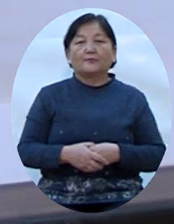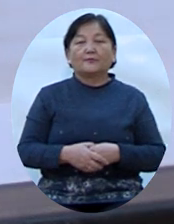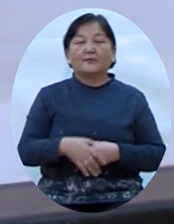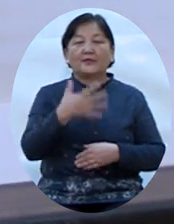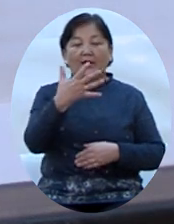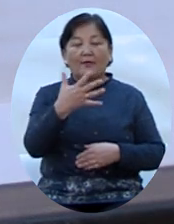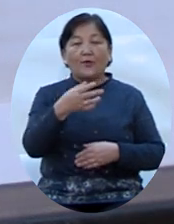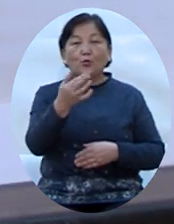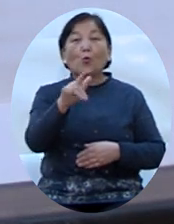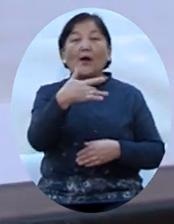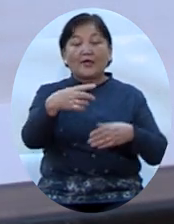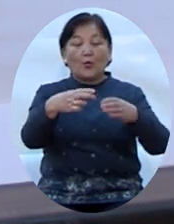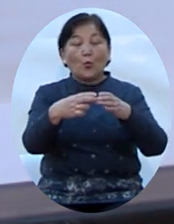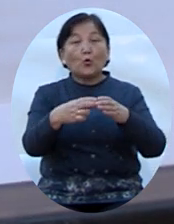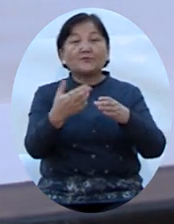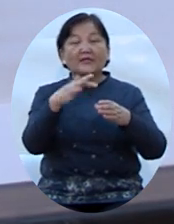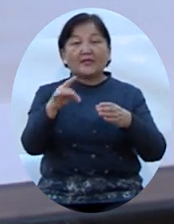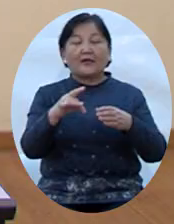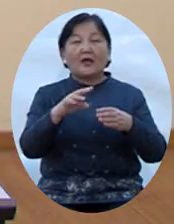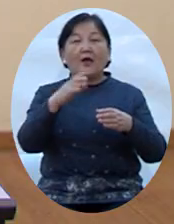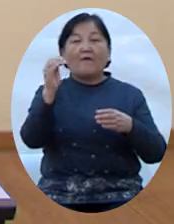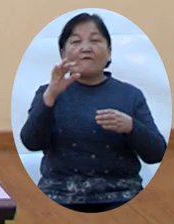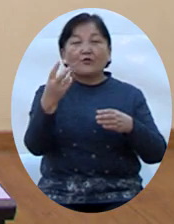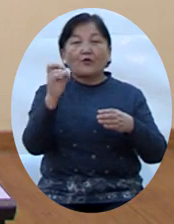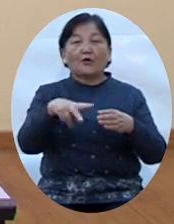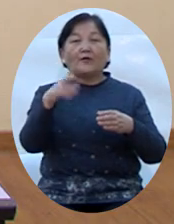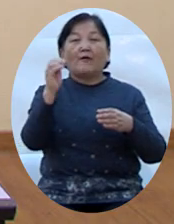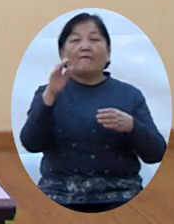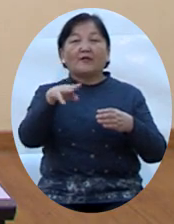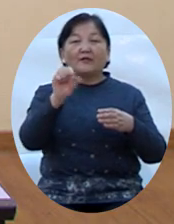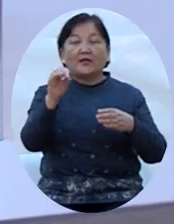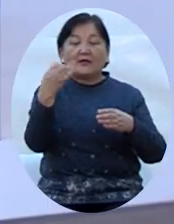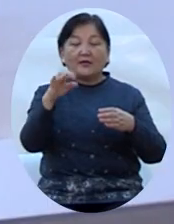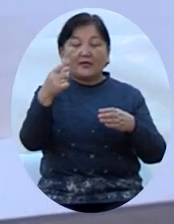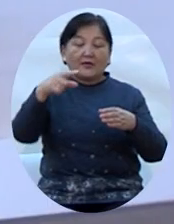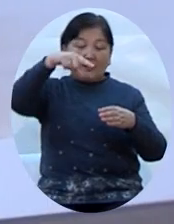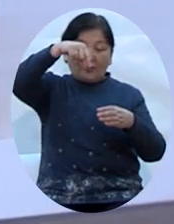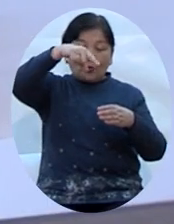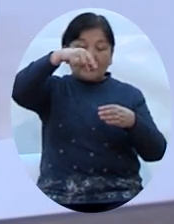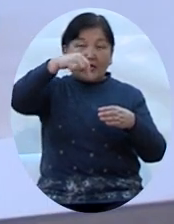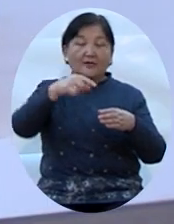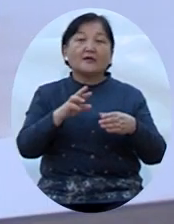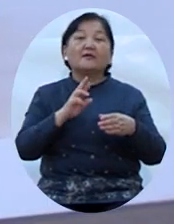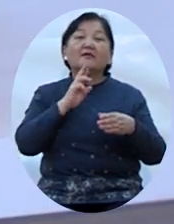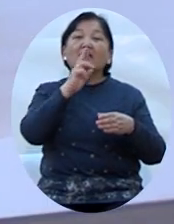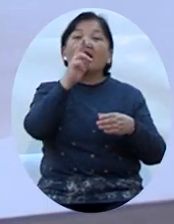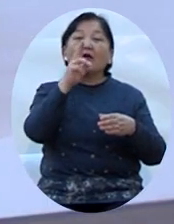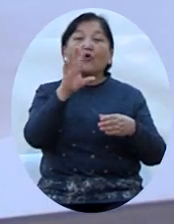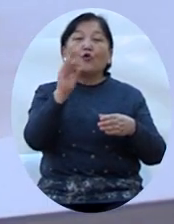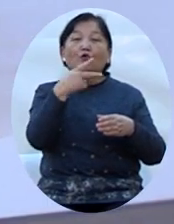Тав дугаарын уусмал дээр фенол фтлений тусаахад ягаан өнгийг үзүүлж байна.